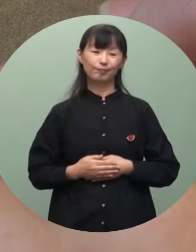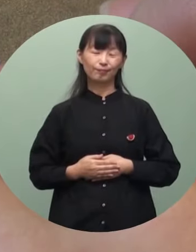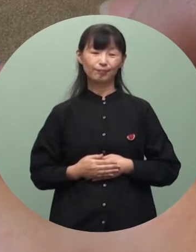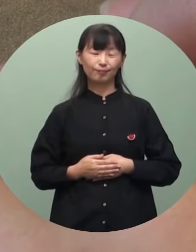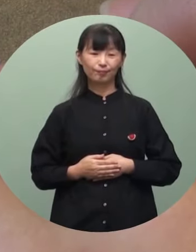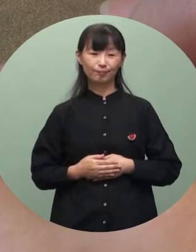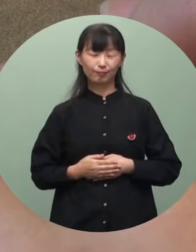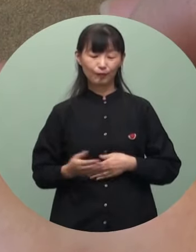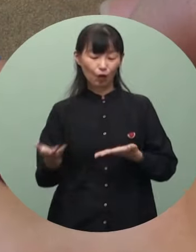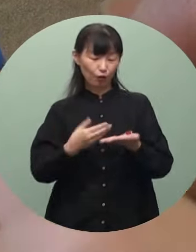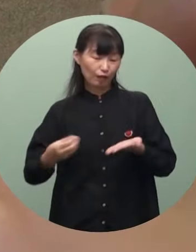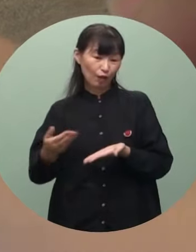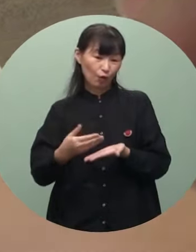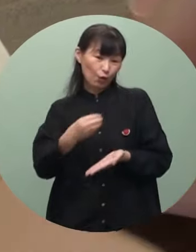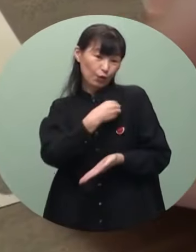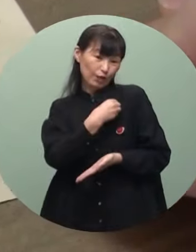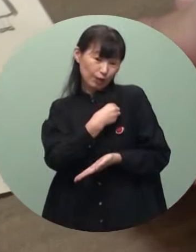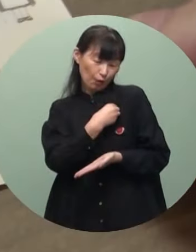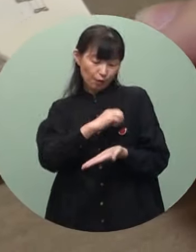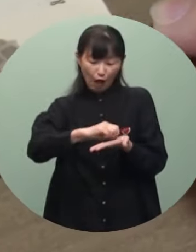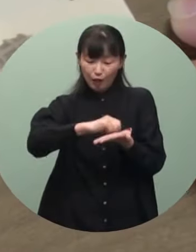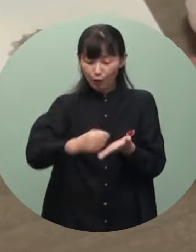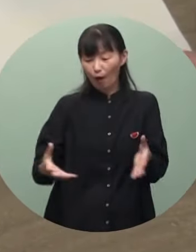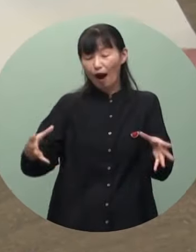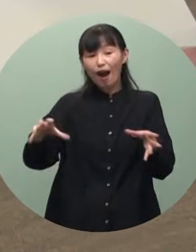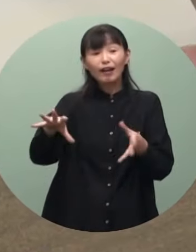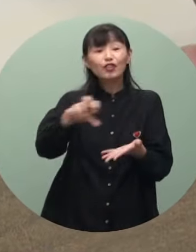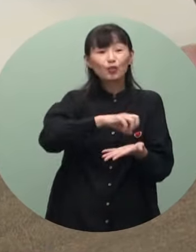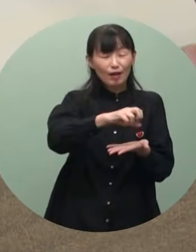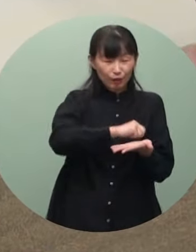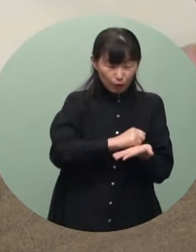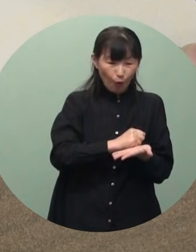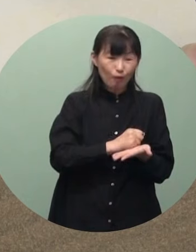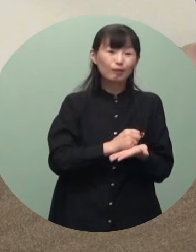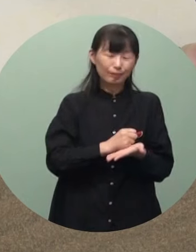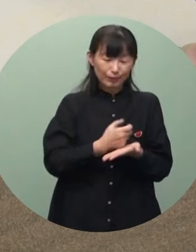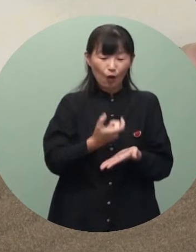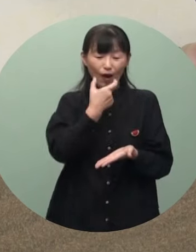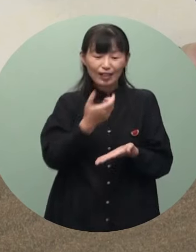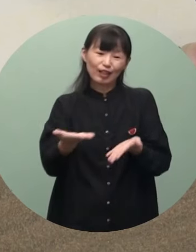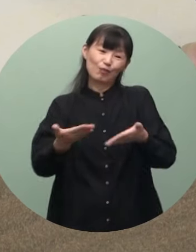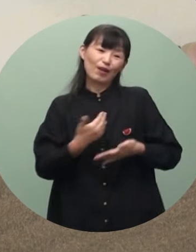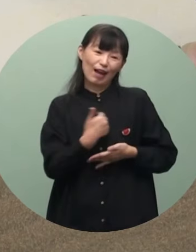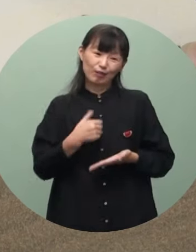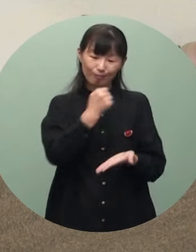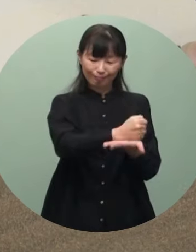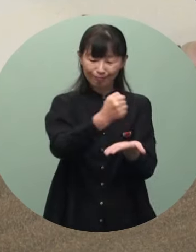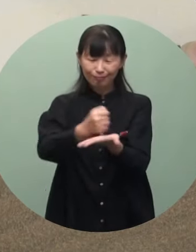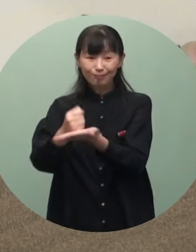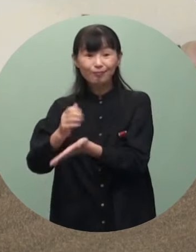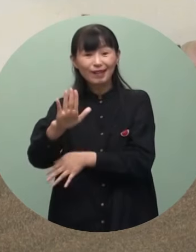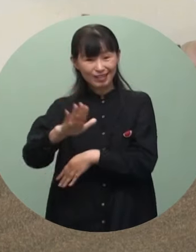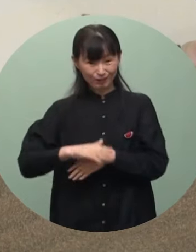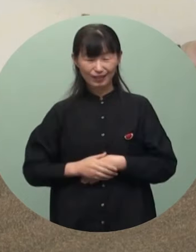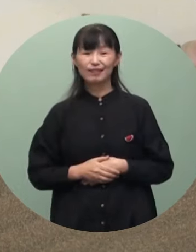そして国際交流員のサインを集めると各国のお菓子がもらえるスタンプラリーもあります。